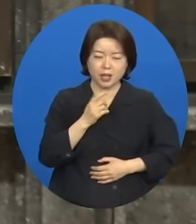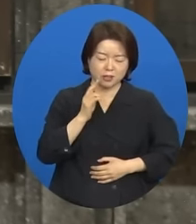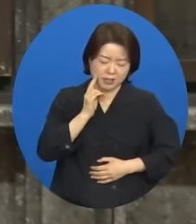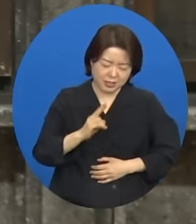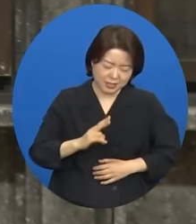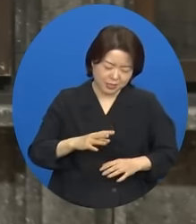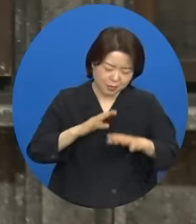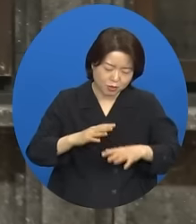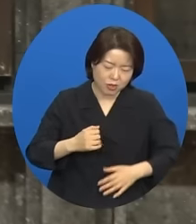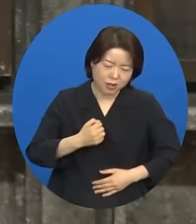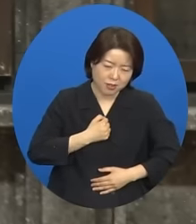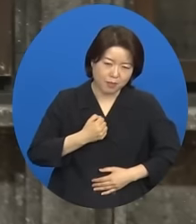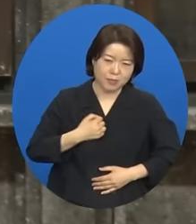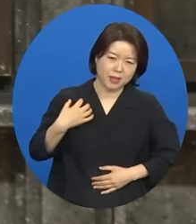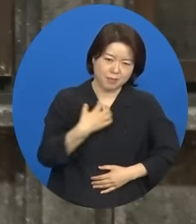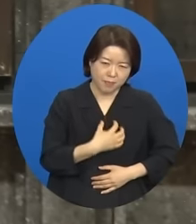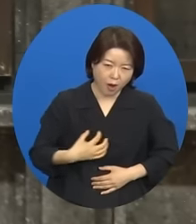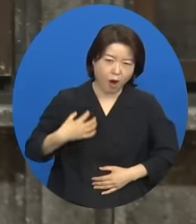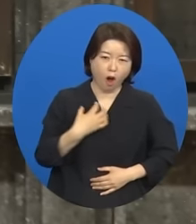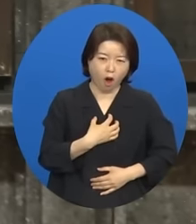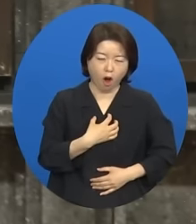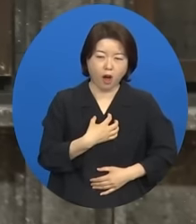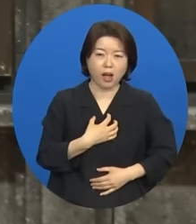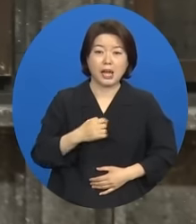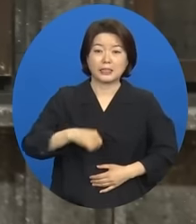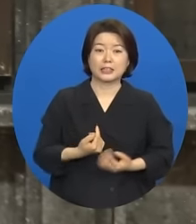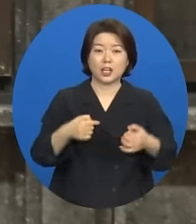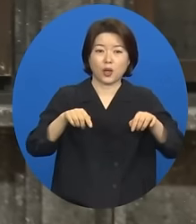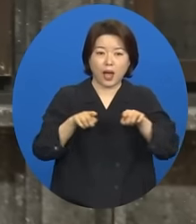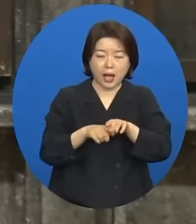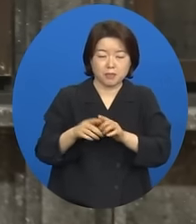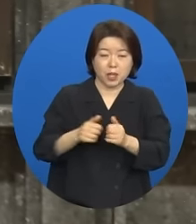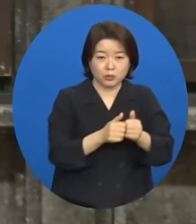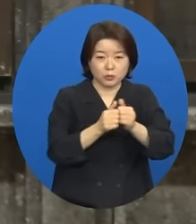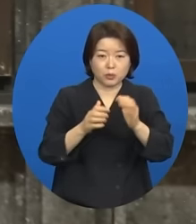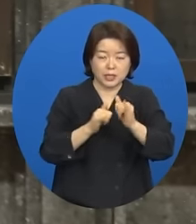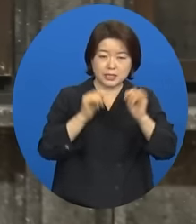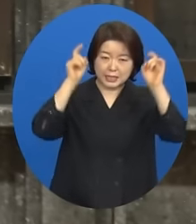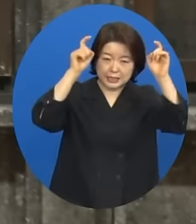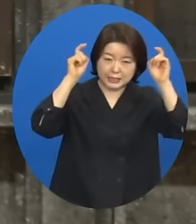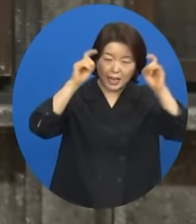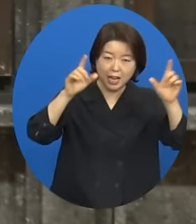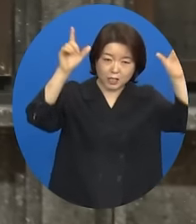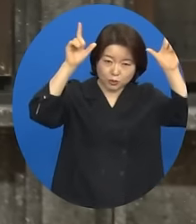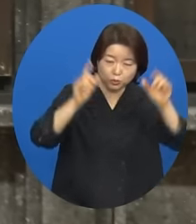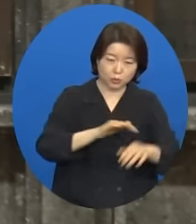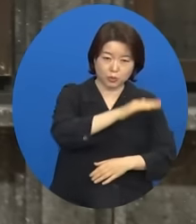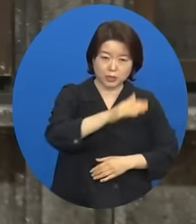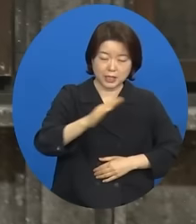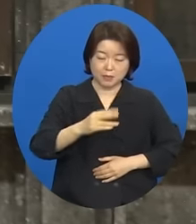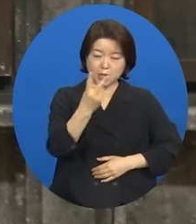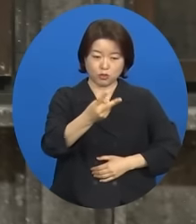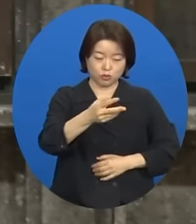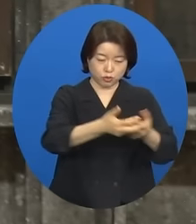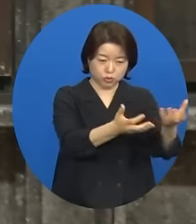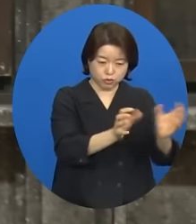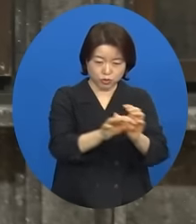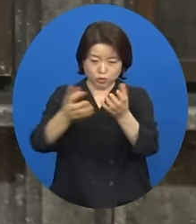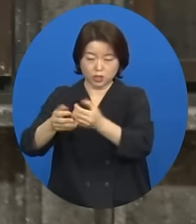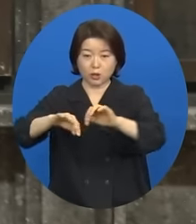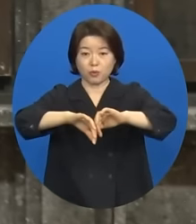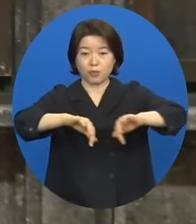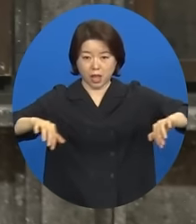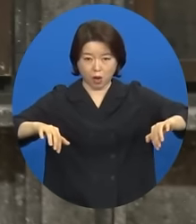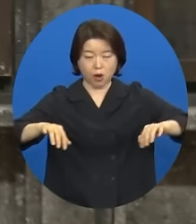답답하여 혹은 걱정이 돼서 자기와 함께한 동행자와 양과 소와 낙타를 두 대로 나누었다. 그러니까 이